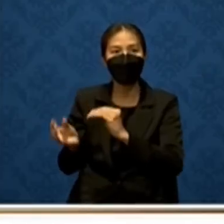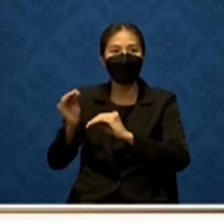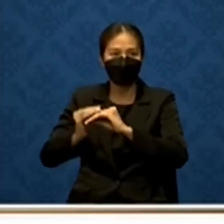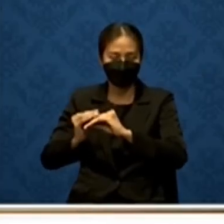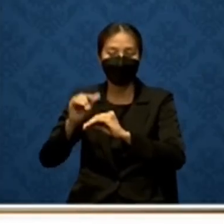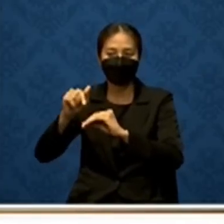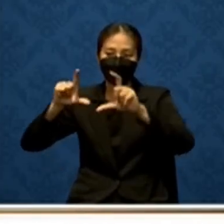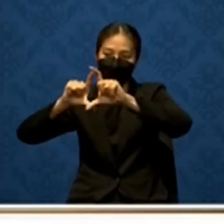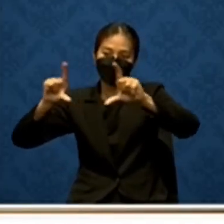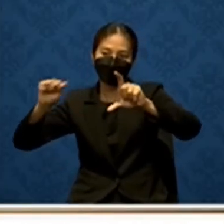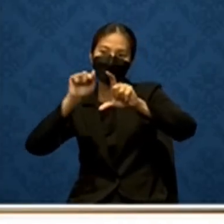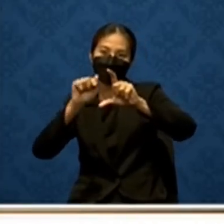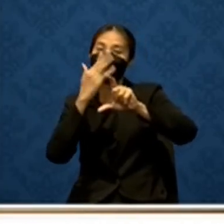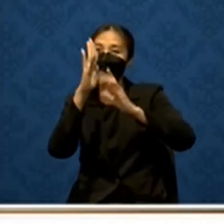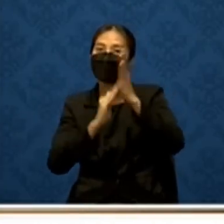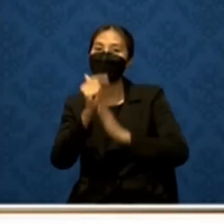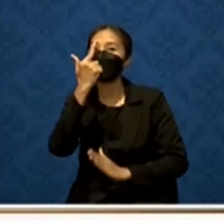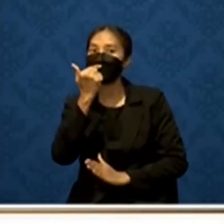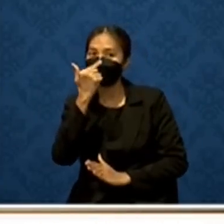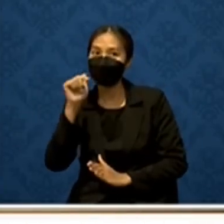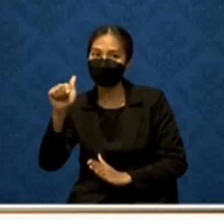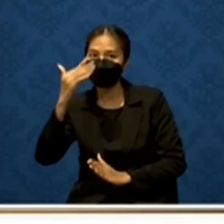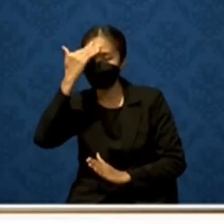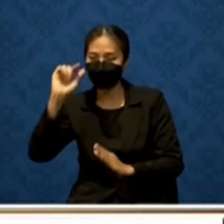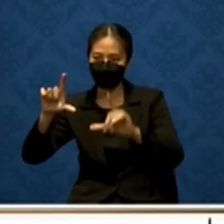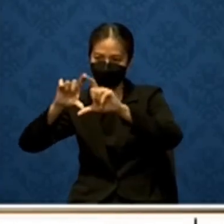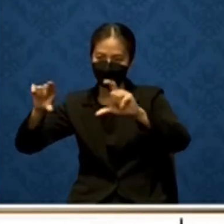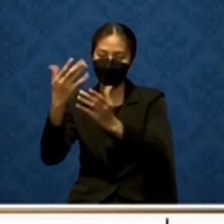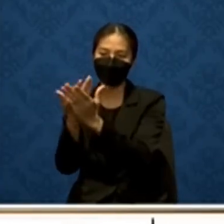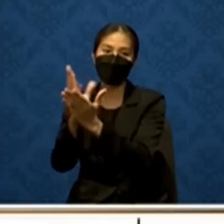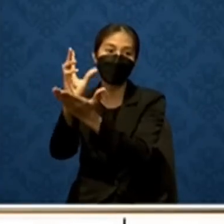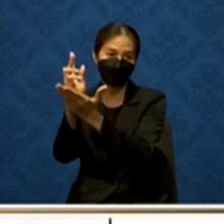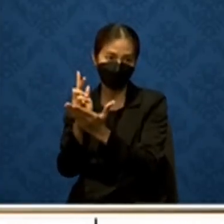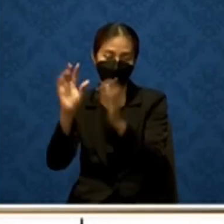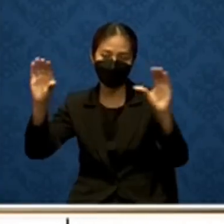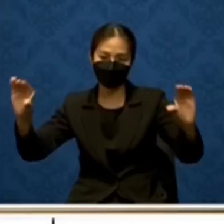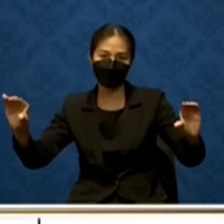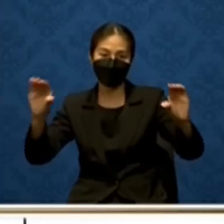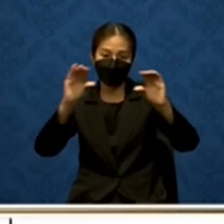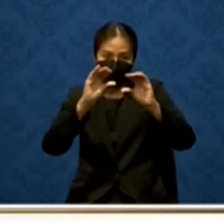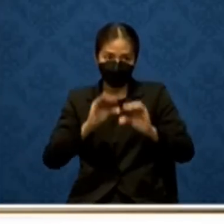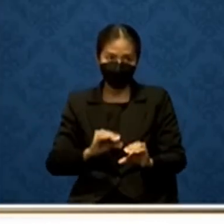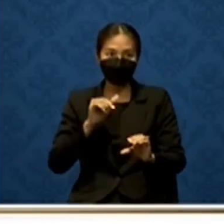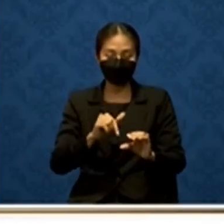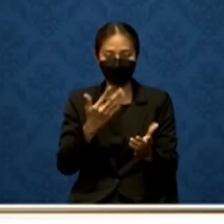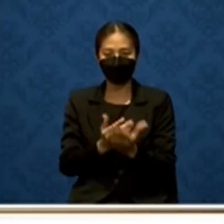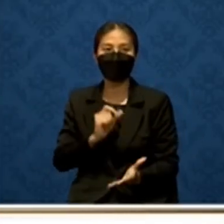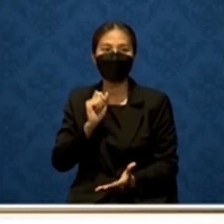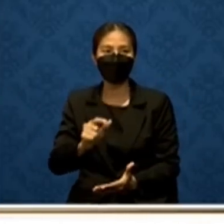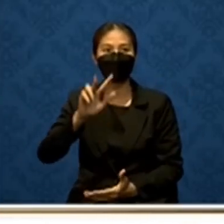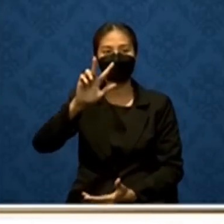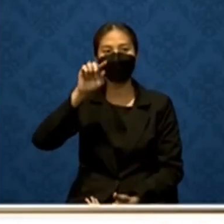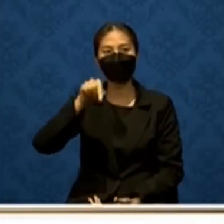บเพื่อทจะเอาลายได้ ก็การกู้มารวมกันให้กลายเป็ลายจ่ายที่ 3.185